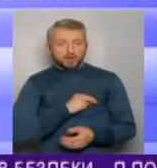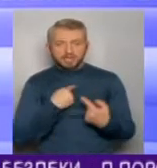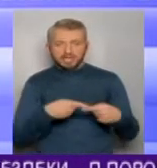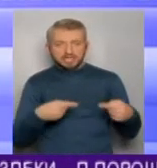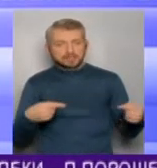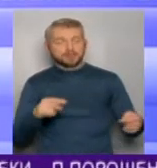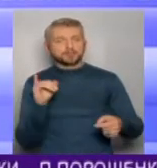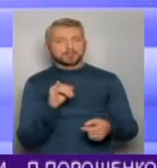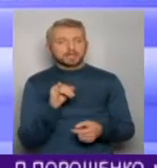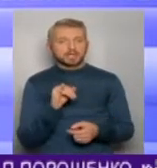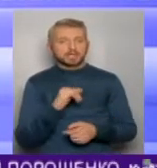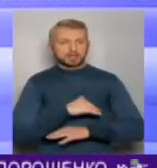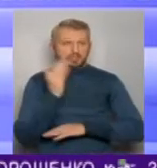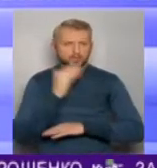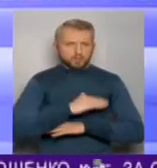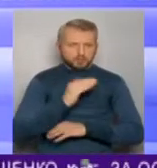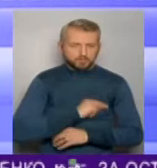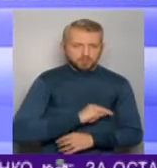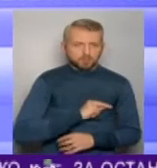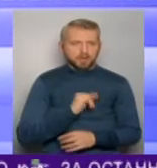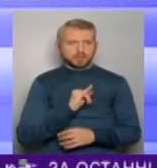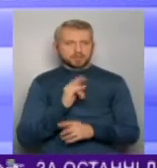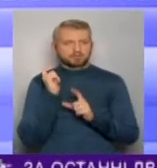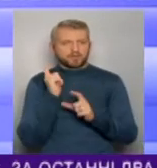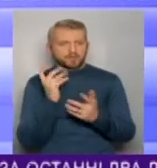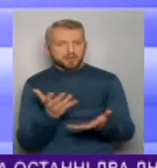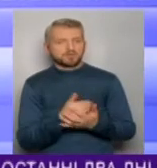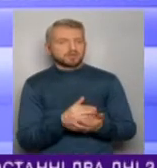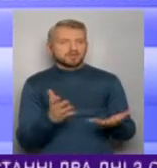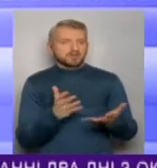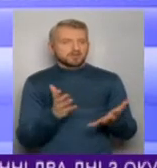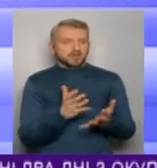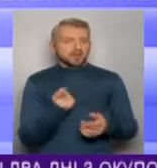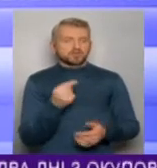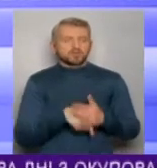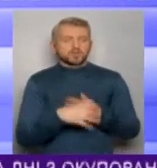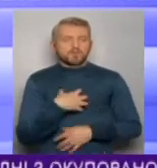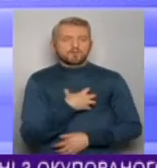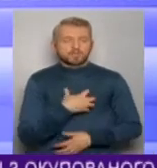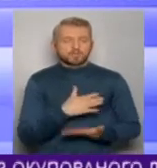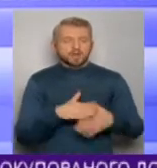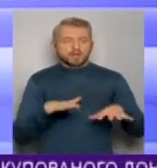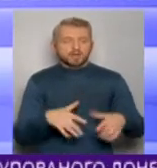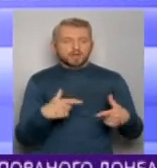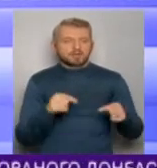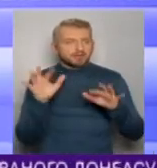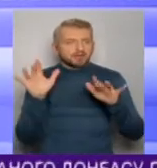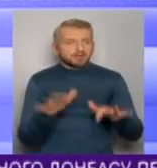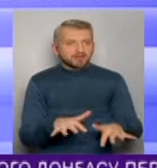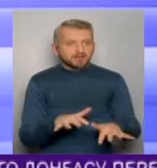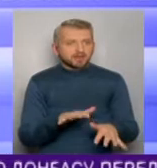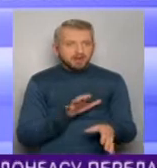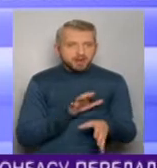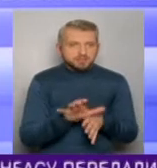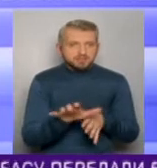і самоскиди працювали, і навантажувачі, тому що важливо, є місця, де сніг нема куди